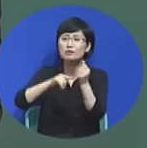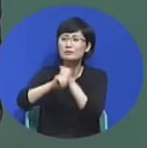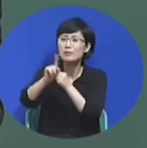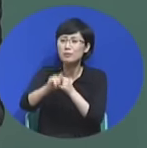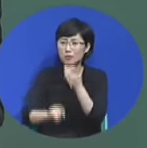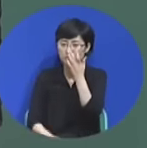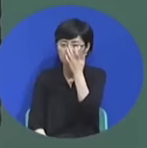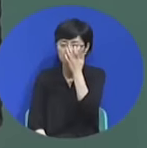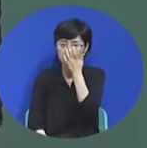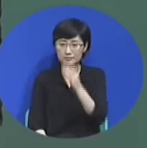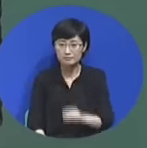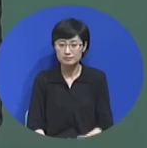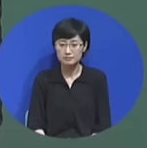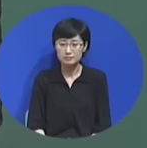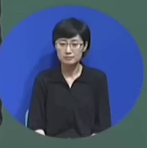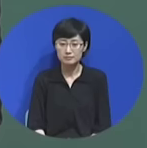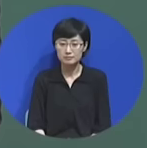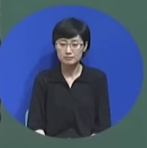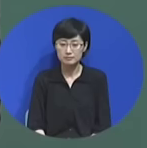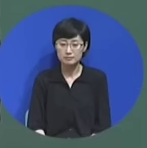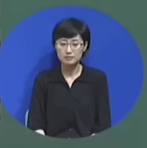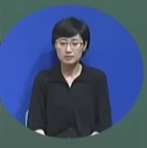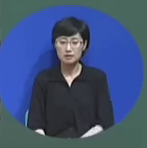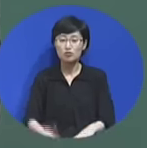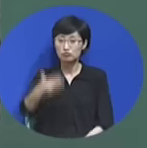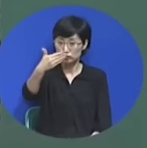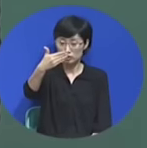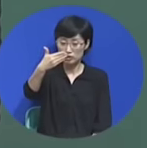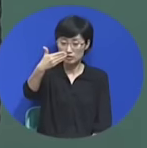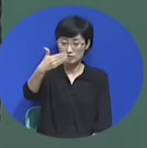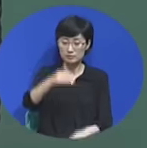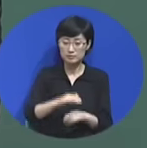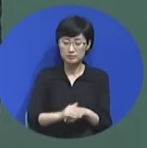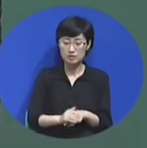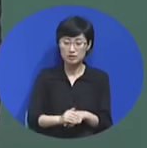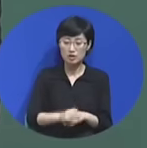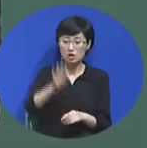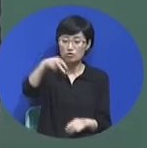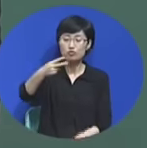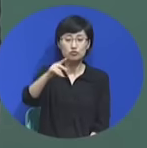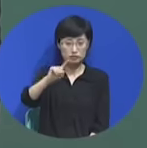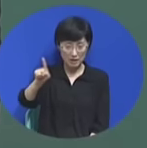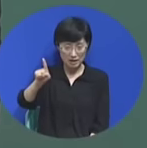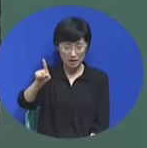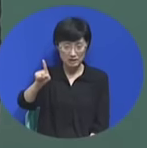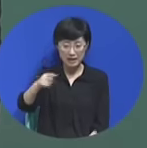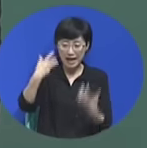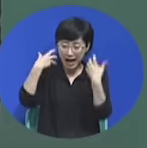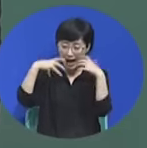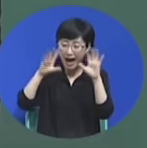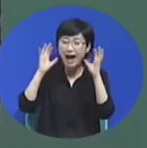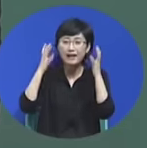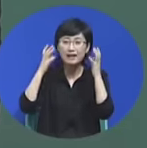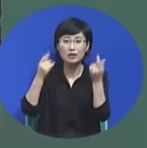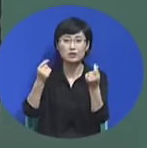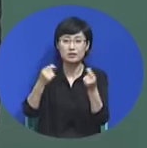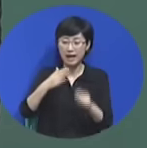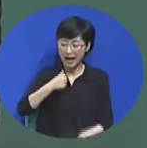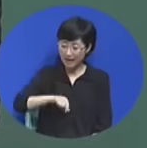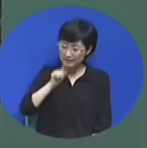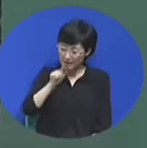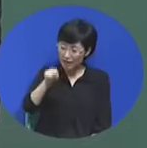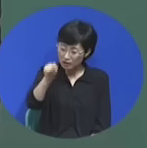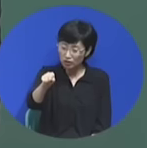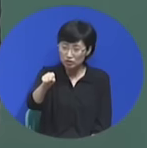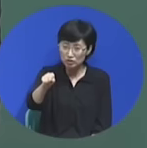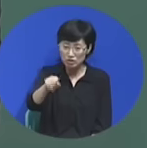똑같죠? 这是什么内容是一样的? 자, 9절에 같이 한번 시작. 第九节, 유다는 사자 새끼로다. 내 아들아,